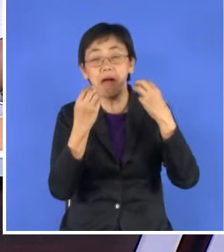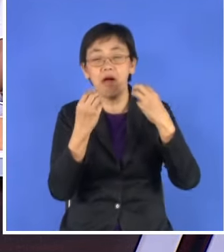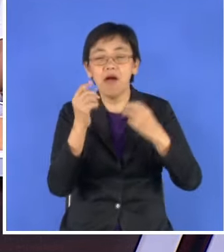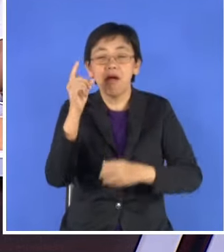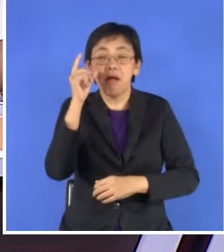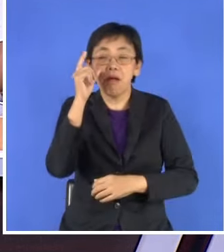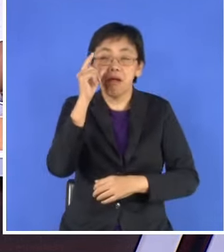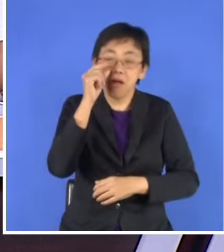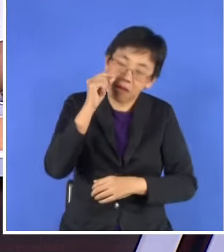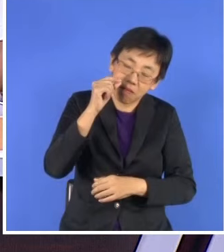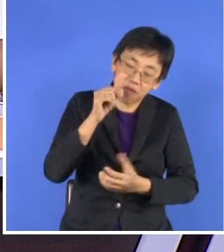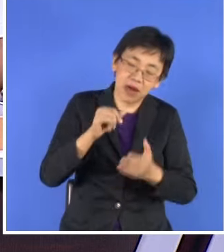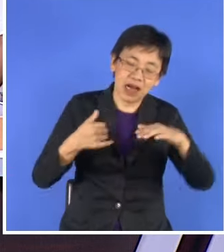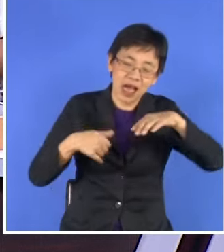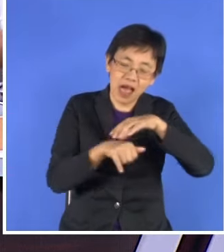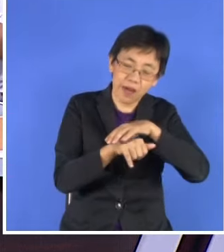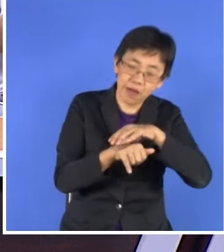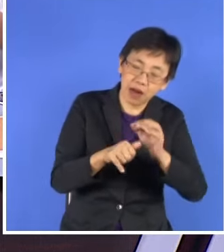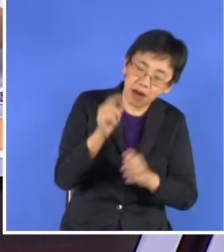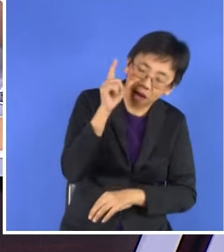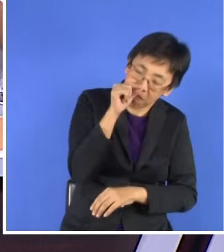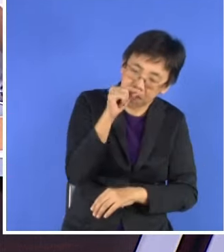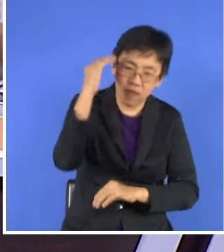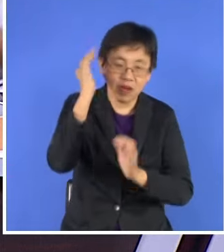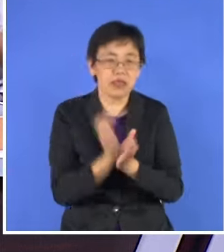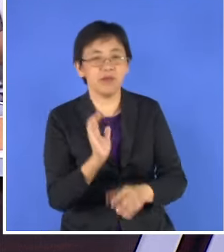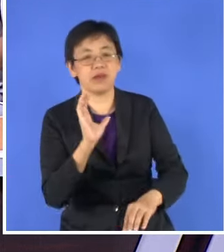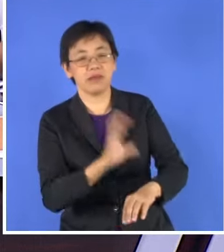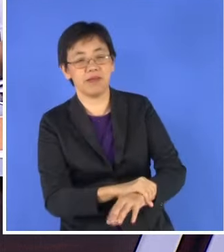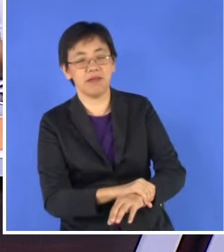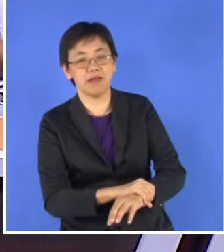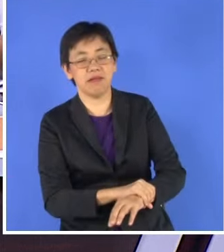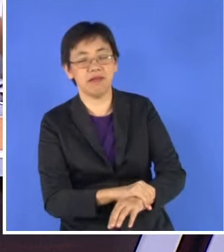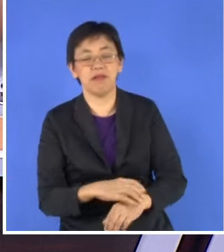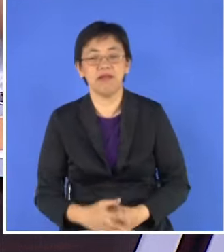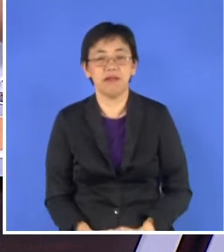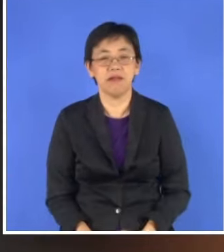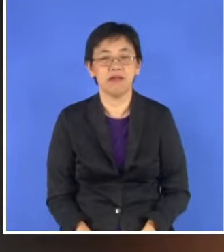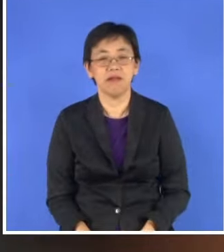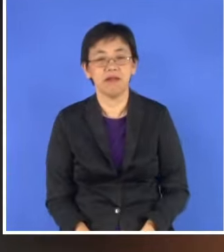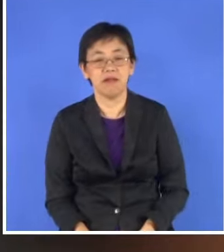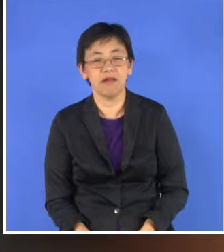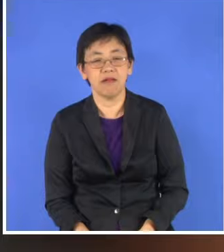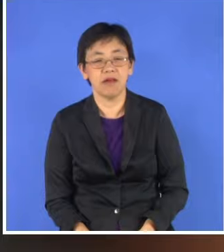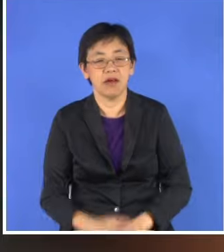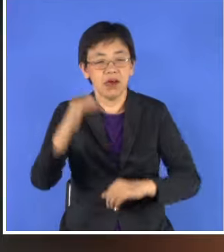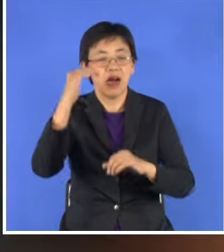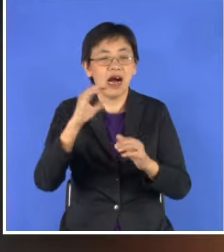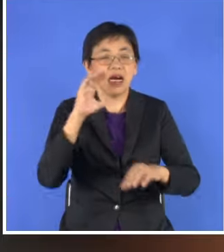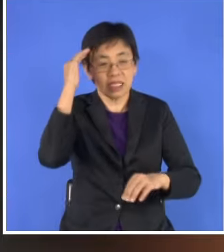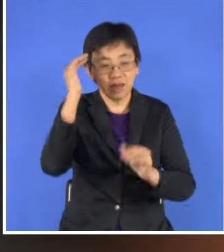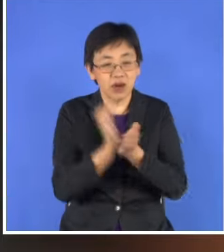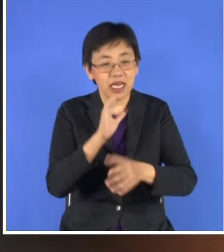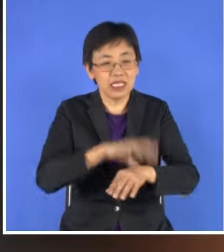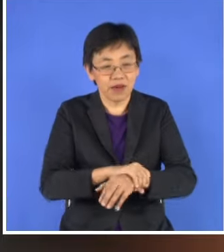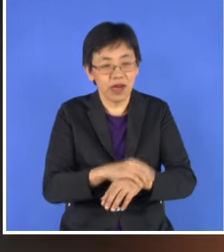กหลับไปในโกดังนั่นแหละค่ะตำรวจไปถึงก็เลยไปจับกุมทั้งที่นอนเลยนะคะทั้งกำลังอยู่ในยหลับไหลอยู่เลยนะคะนี่ๆ